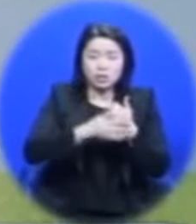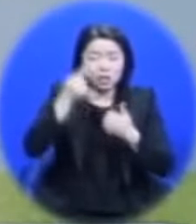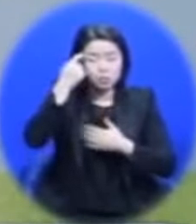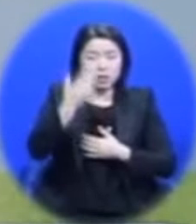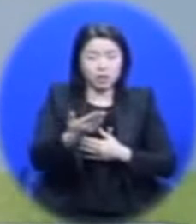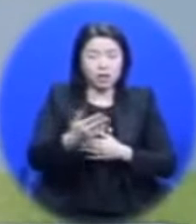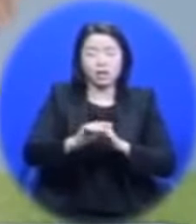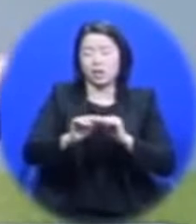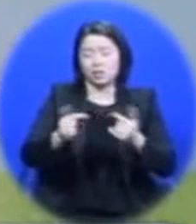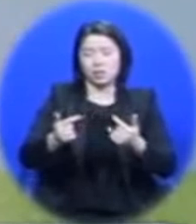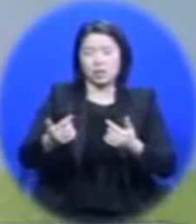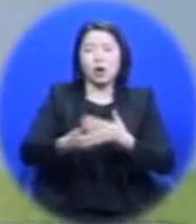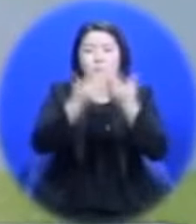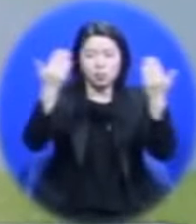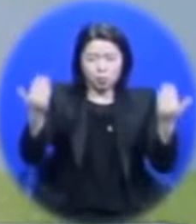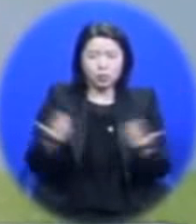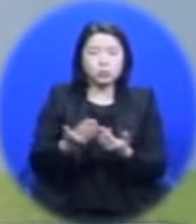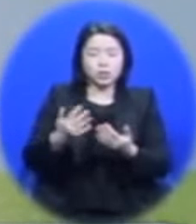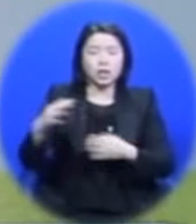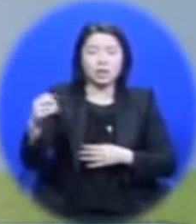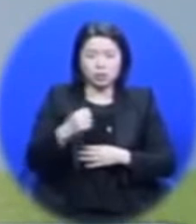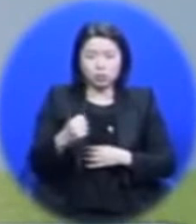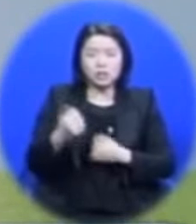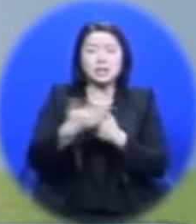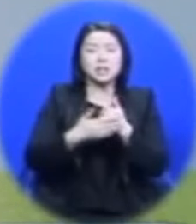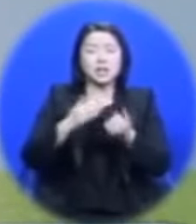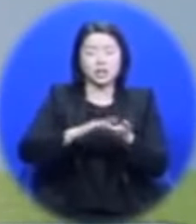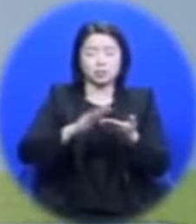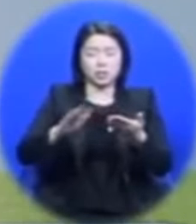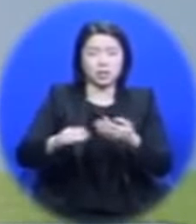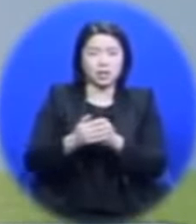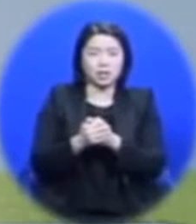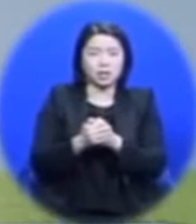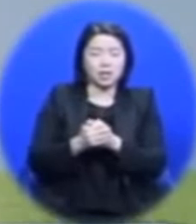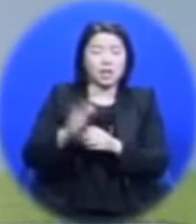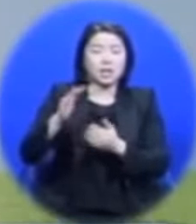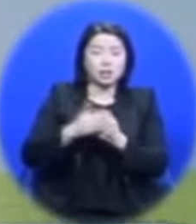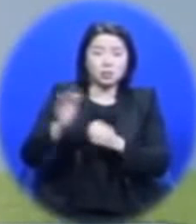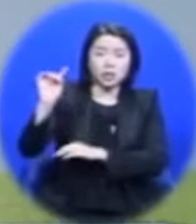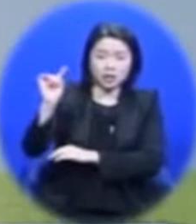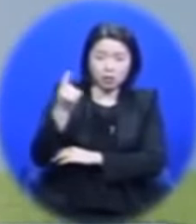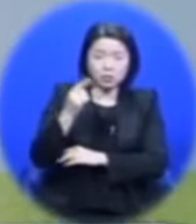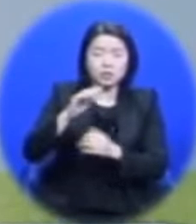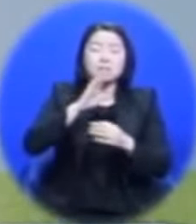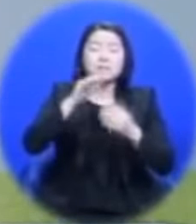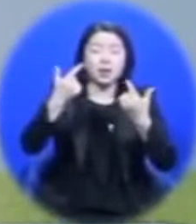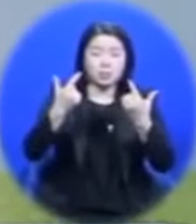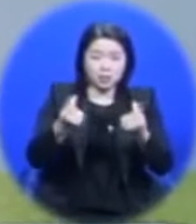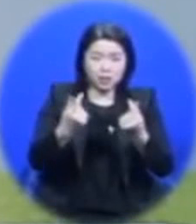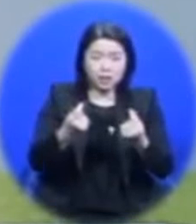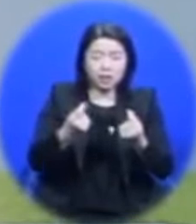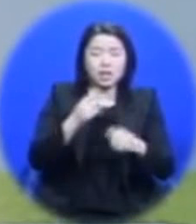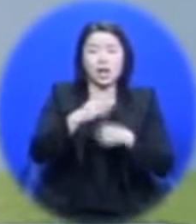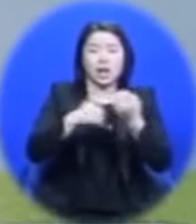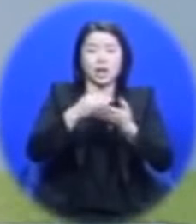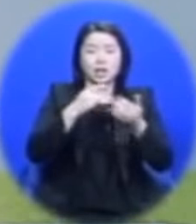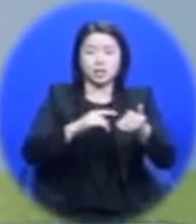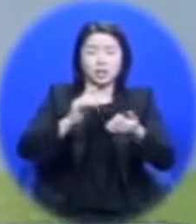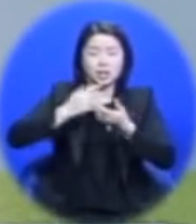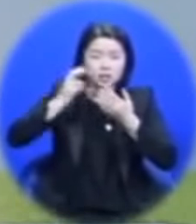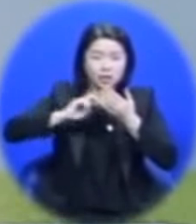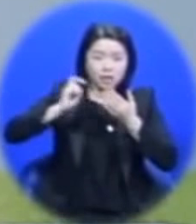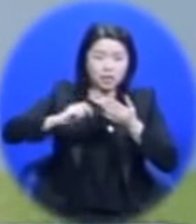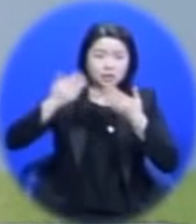있는 여러분 모두가 다 누리는 거죠. 그래서 다윗이 마땅히 우리가 하나님께 찬양을 드려야 된다는